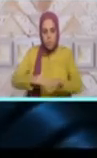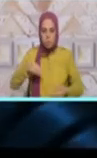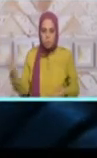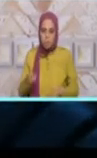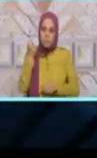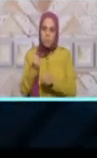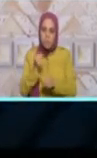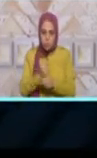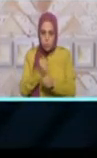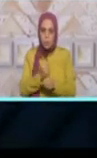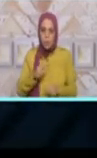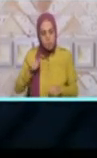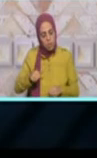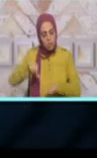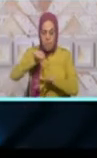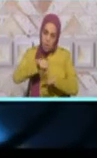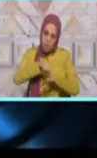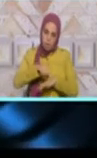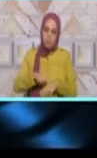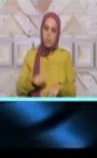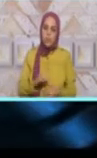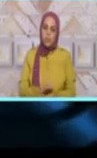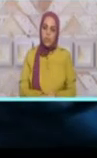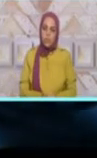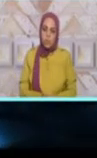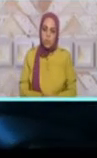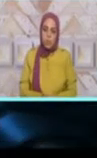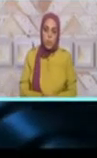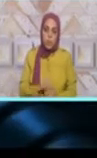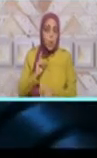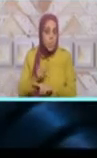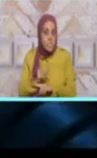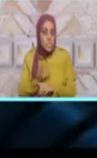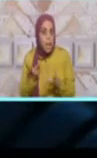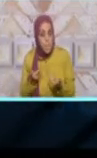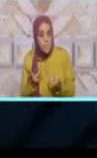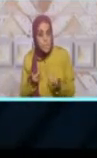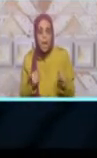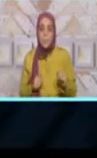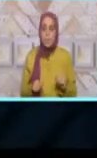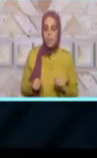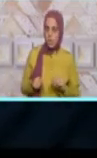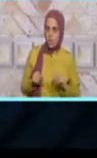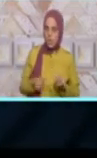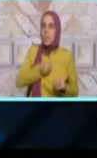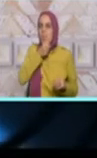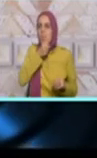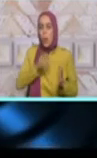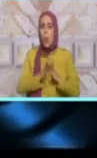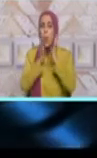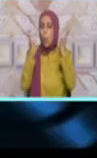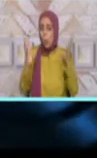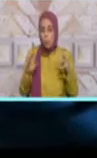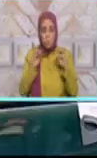عمل من خلال المؤسسات دي. عظيم. طيب استاذ محمد، الـ الـ الـ الـ الـ هؤلاء الكبار بتوجههم الى